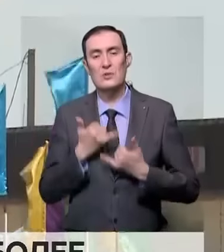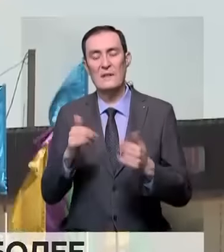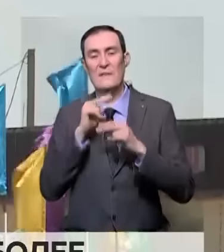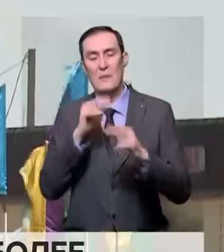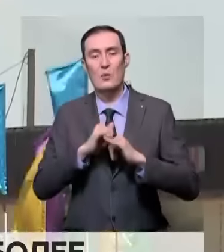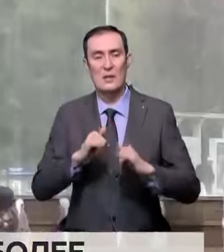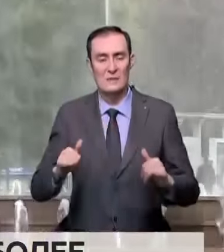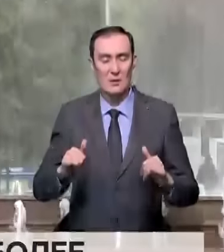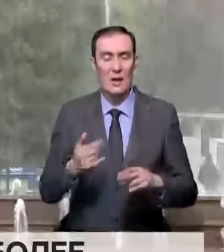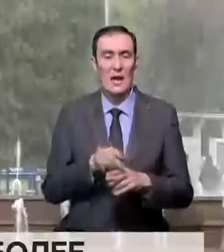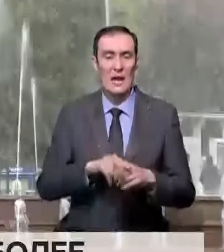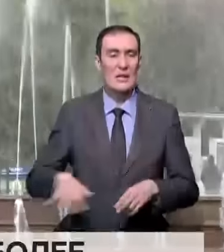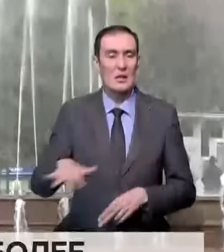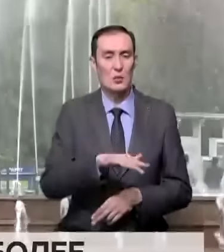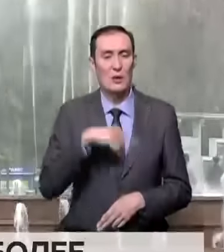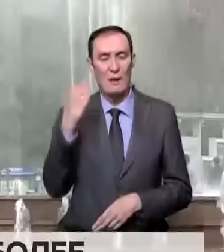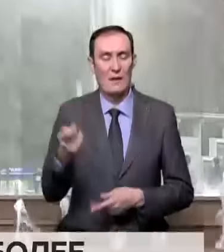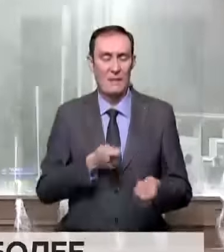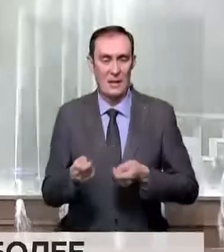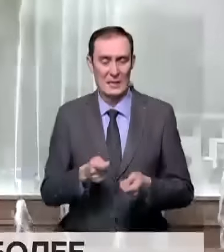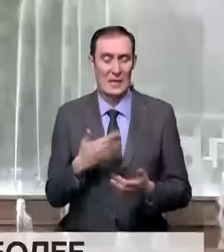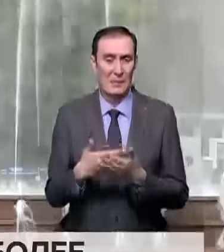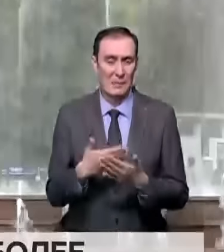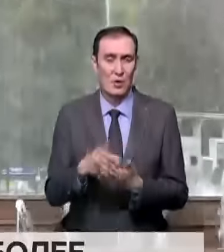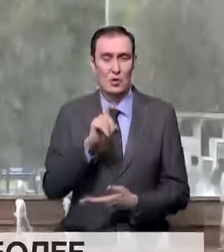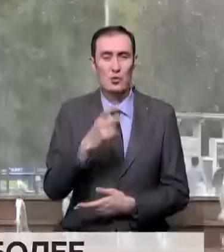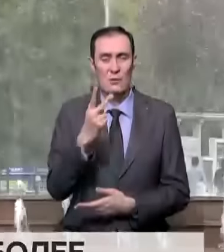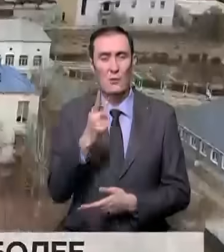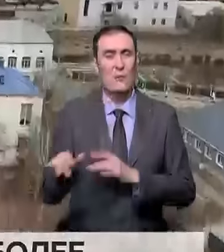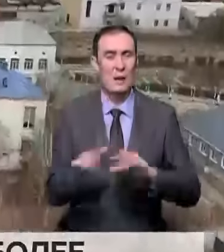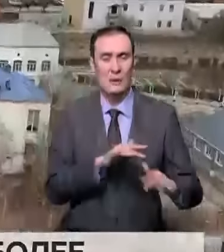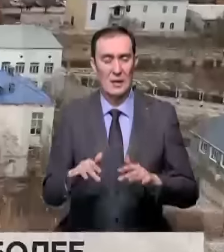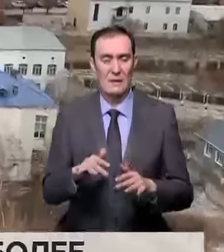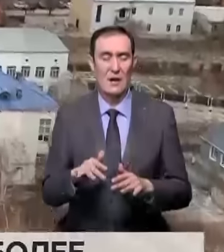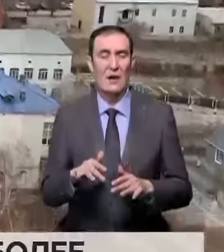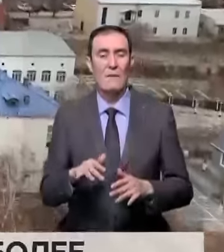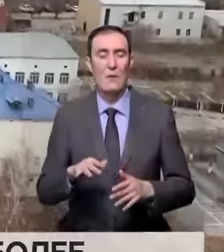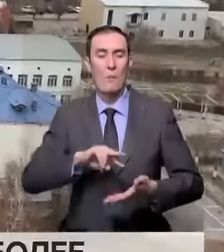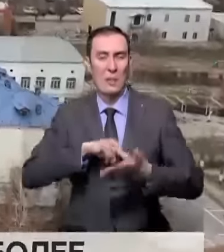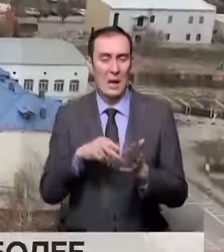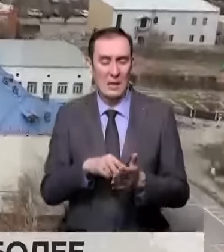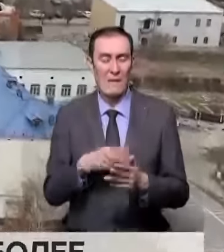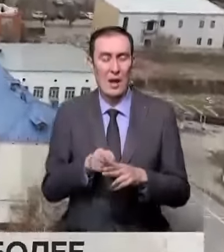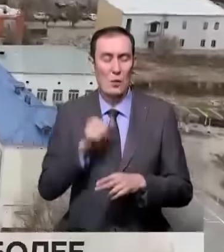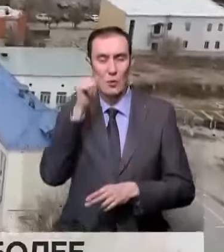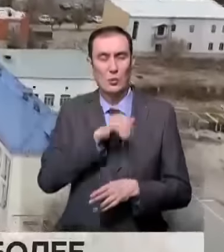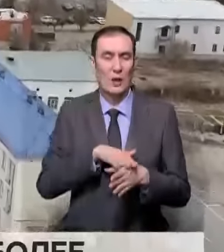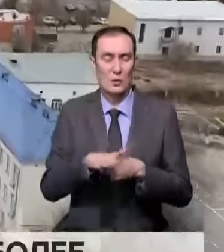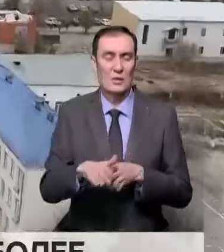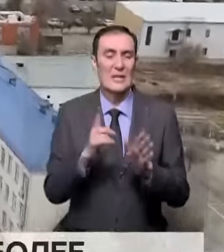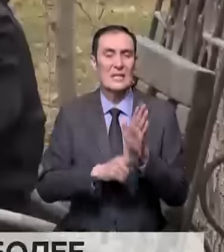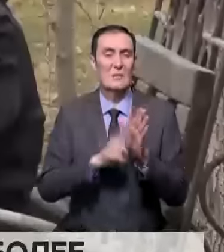внимания развитию этих территорий, считают местные власти. К слову, из 102 мероприятий, отмеченных в комплексном плане, в этом году